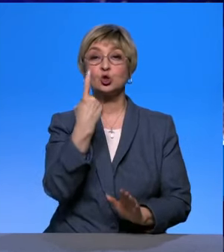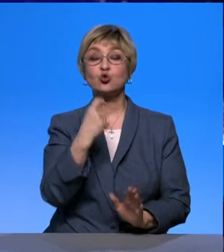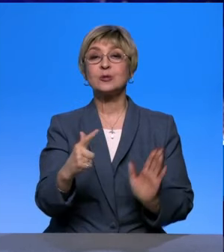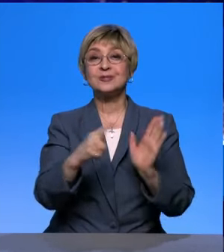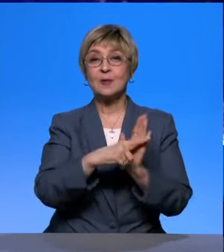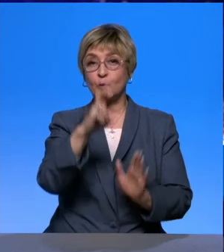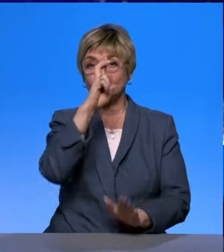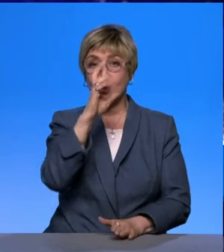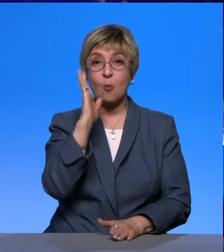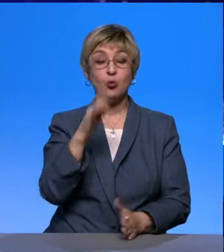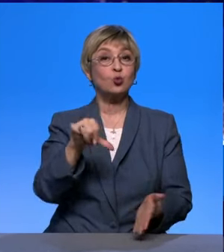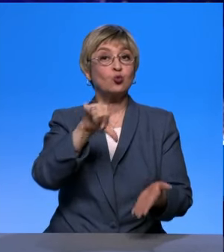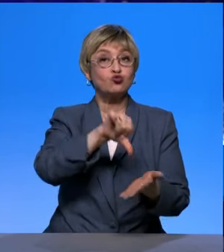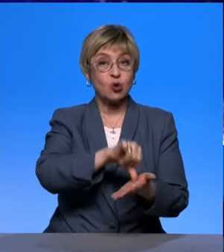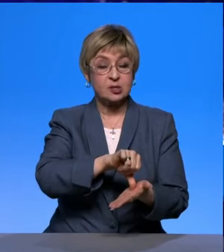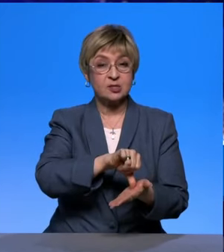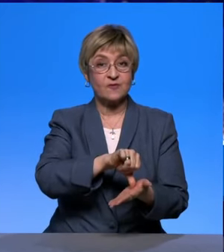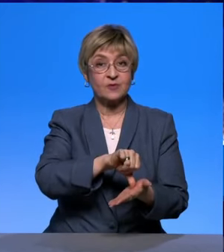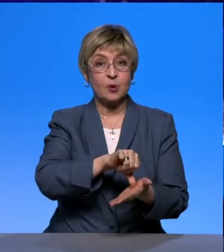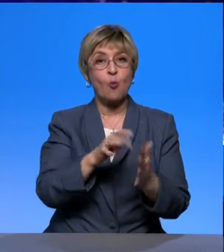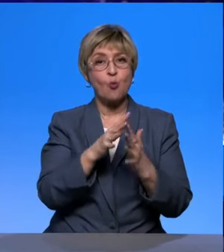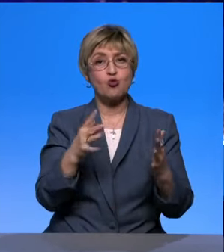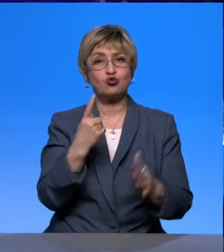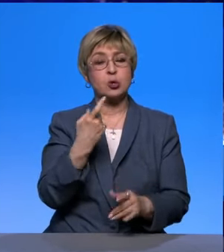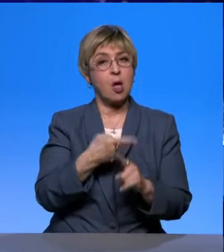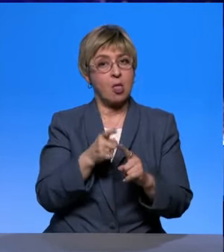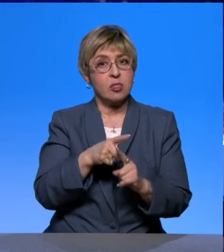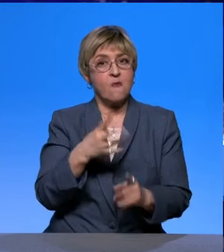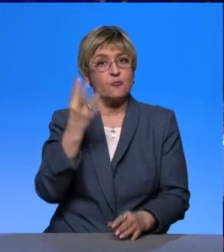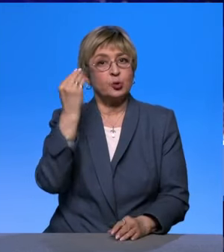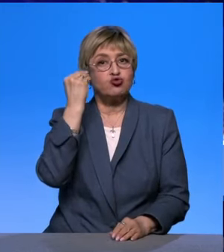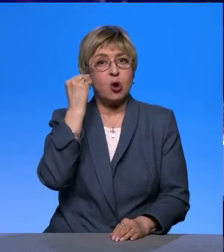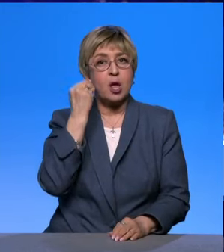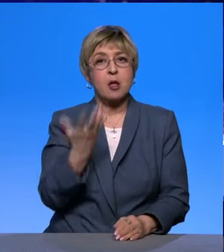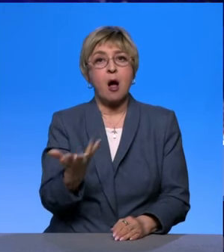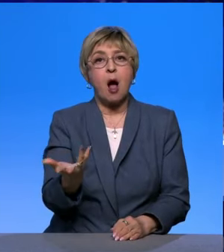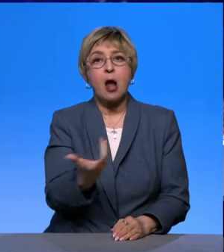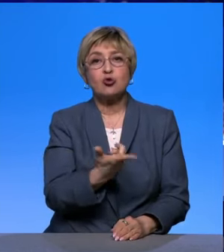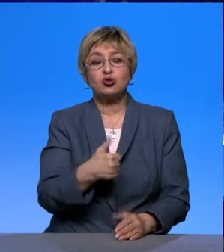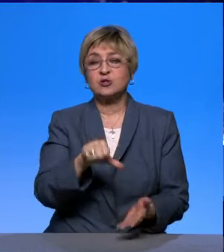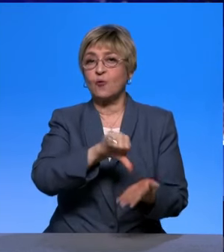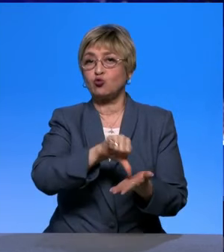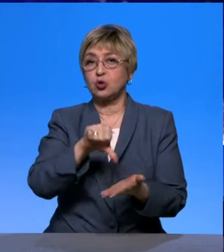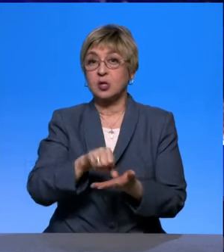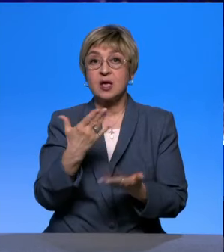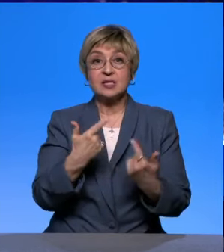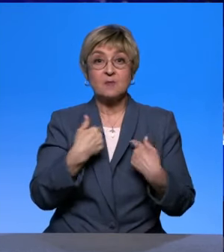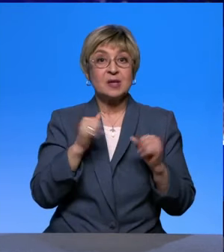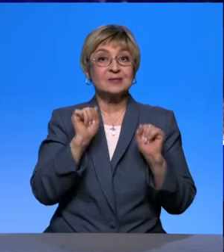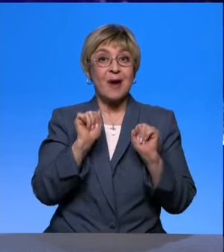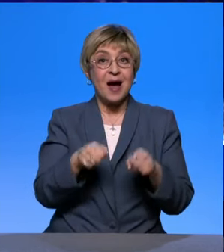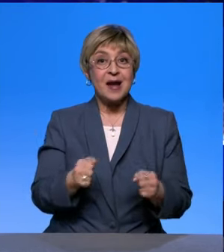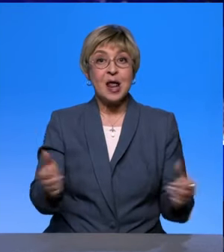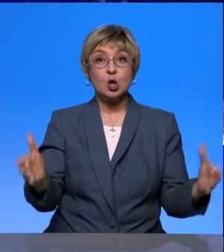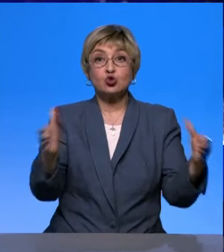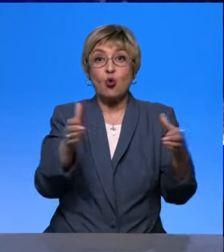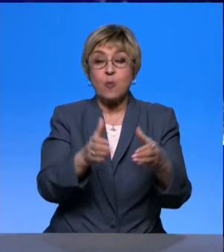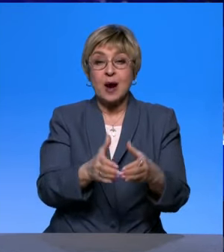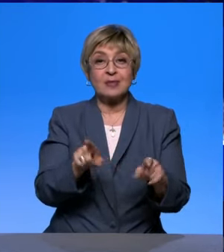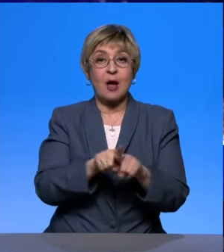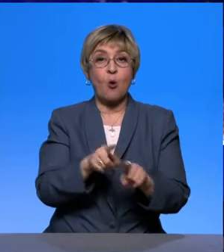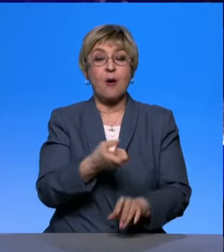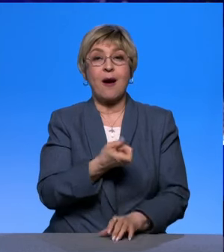участвовать, да, естественно. Больше 100 стран, да. Да, мне больше кажется, 100 стран. Это впечатляющее, на самом деле, количество участников. Вы знаете, если мы смогли собрать такое